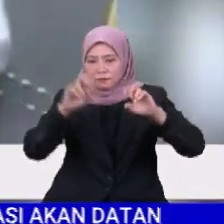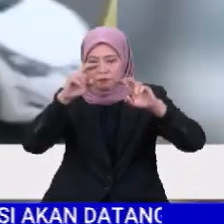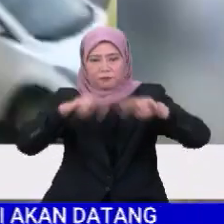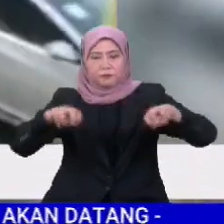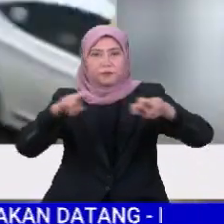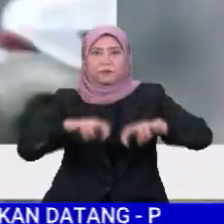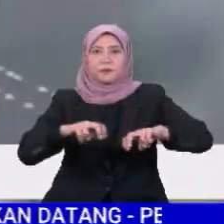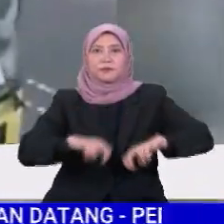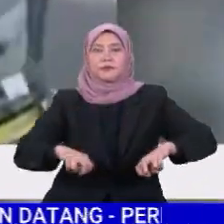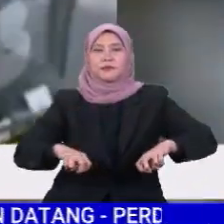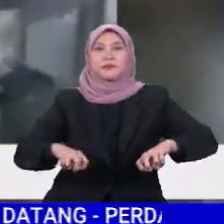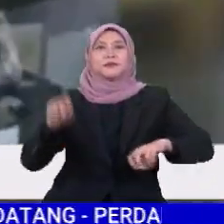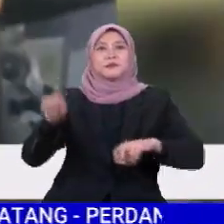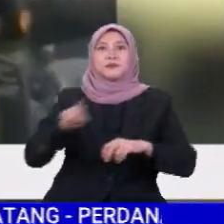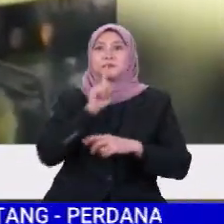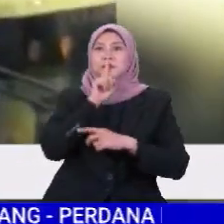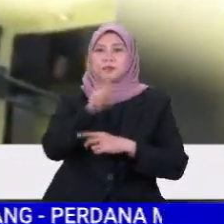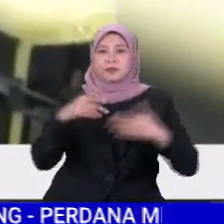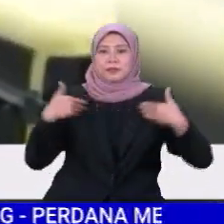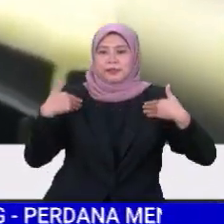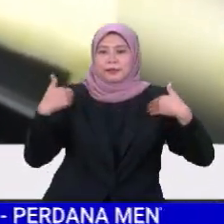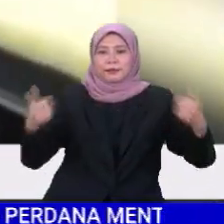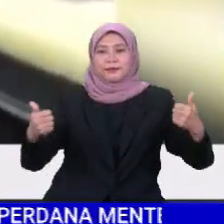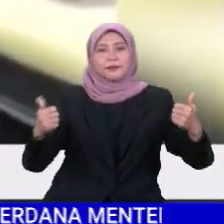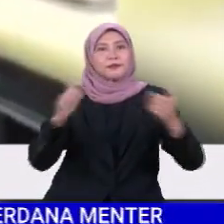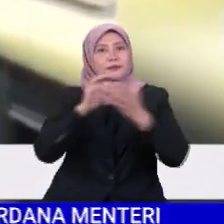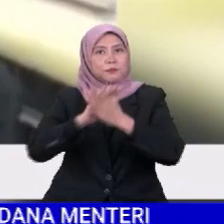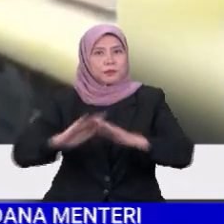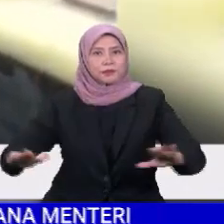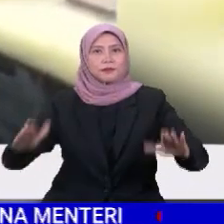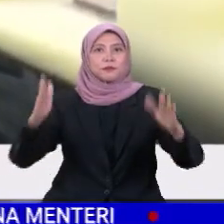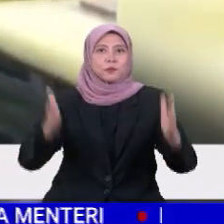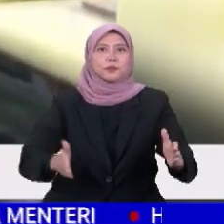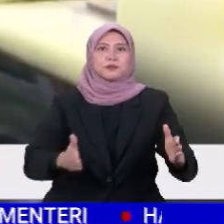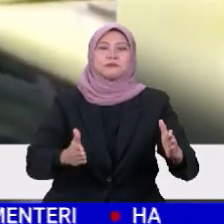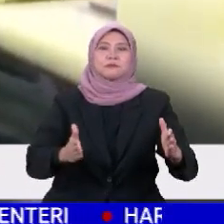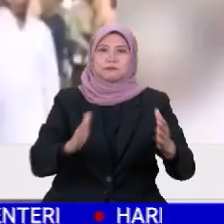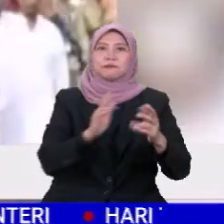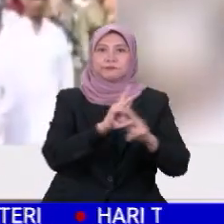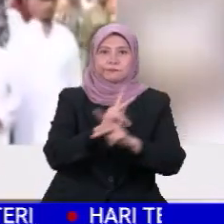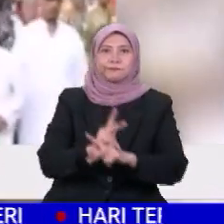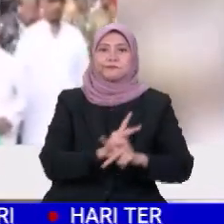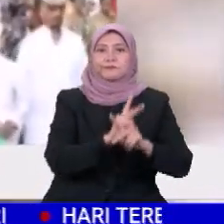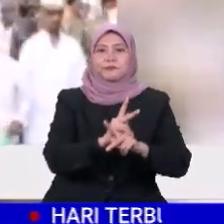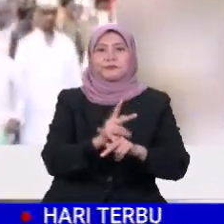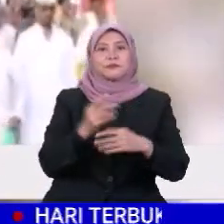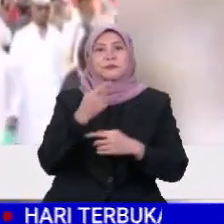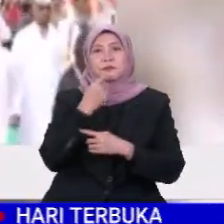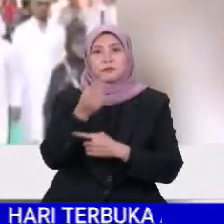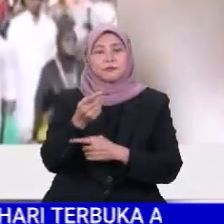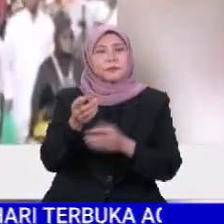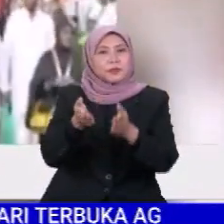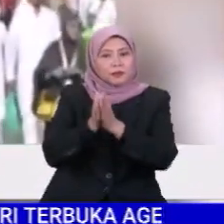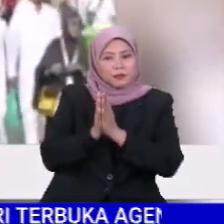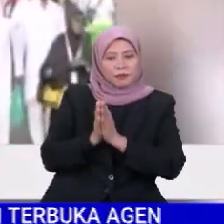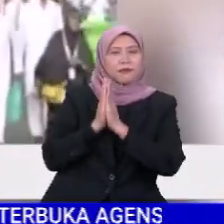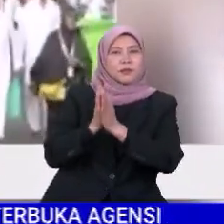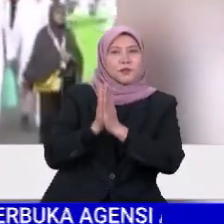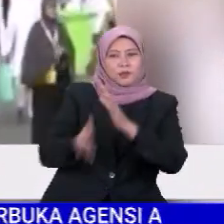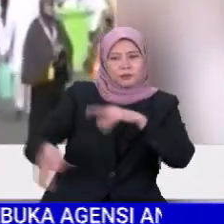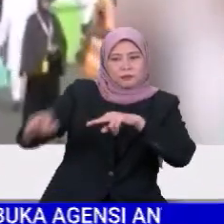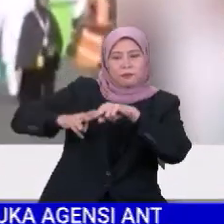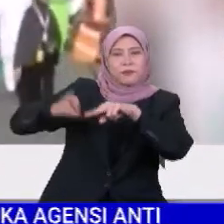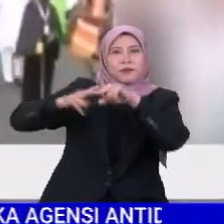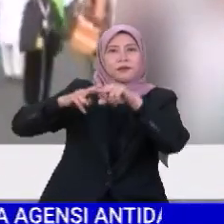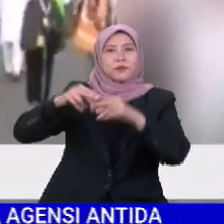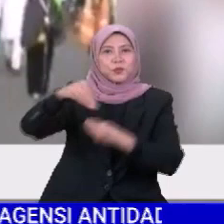penyelitian bagi memastikan kesihatan serta keselamatan jemaah terjamin. Belum ada keputusan mengenai rayuan tambahan kuota